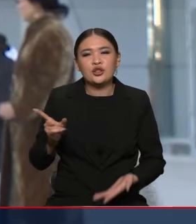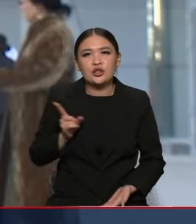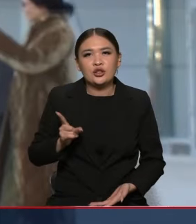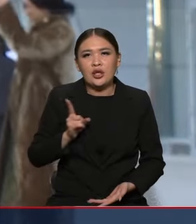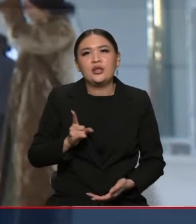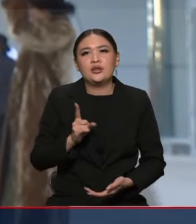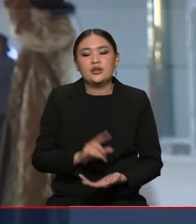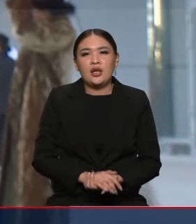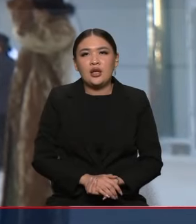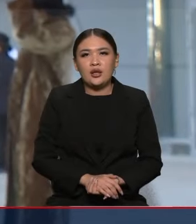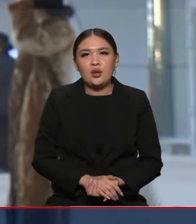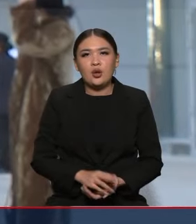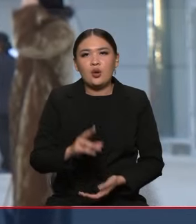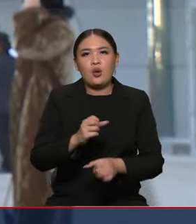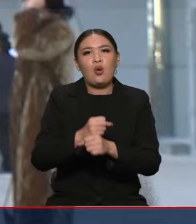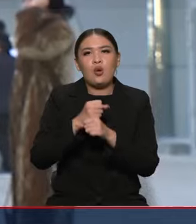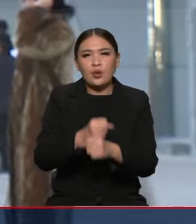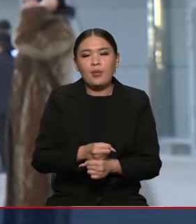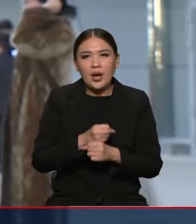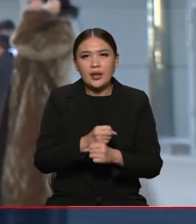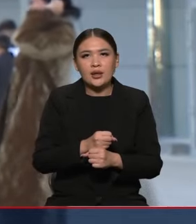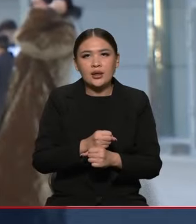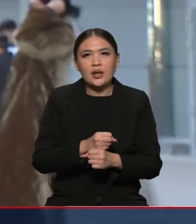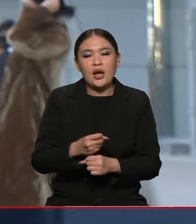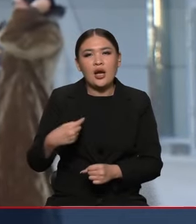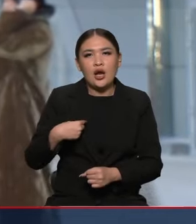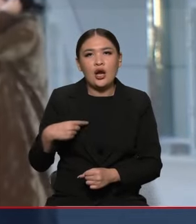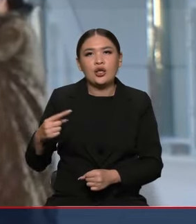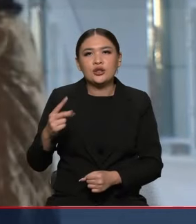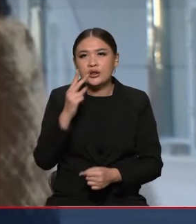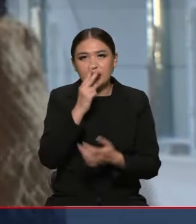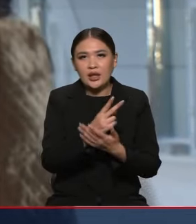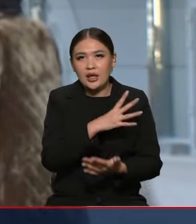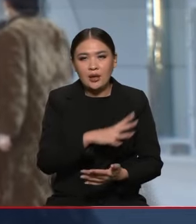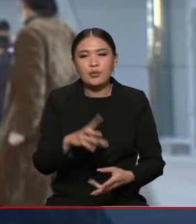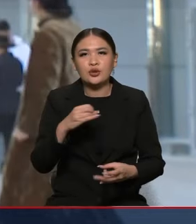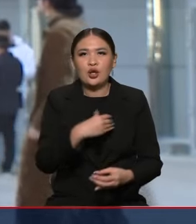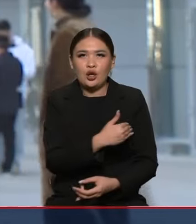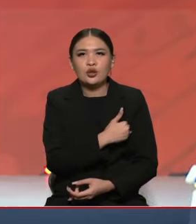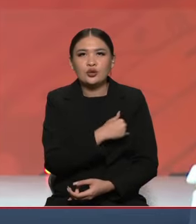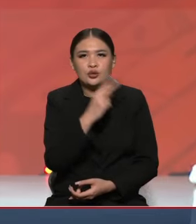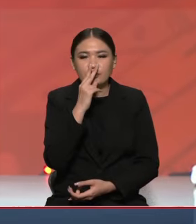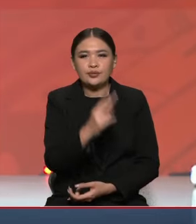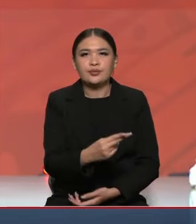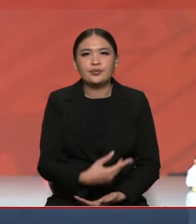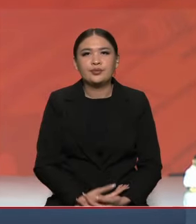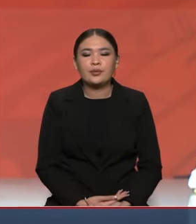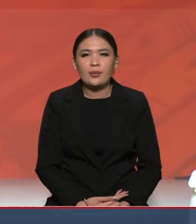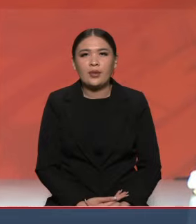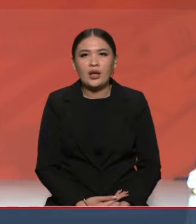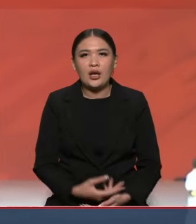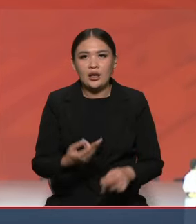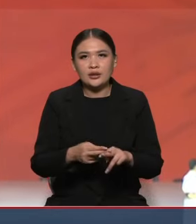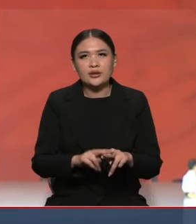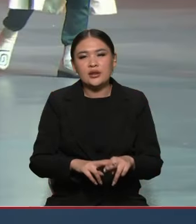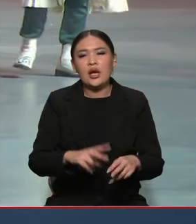Лошади, Кокпар. Я до сих пор не смотрел, но хочу смотреть вот это игры. И вот он, тот самый